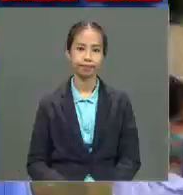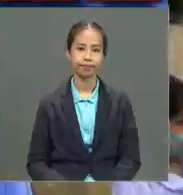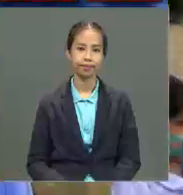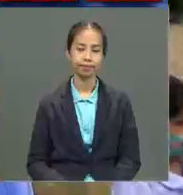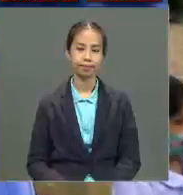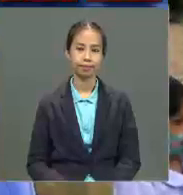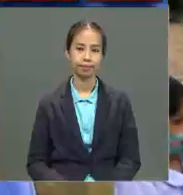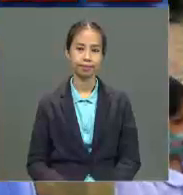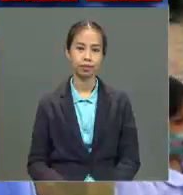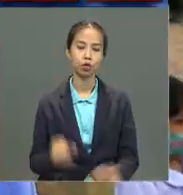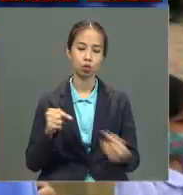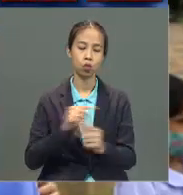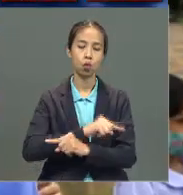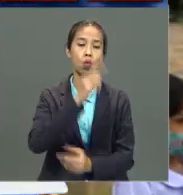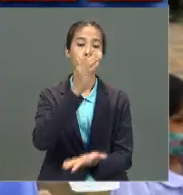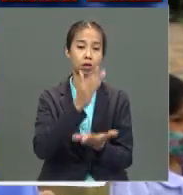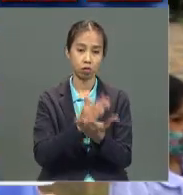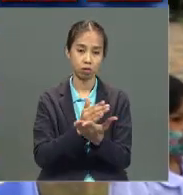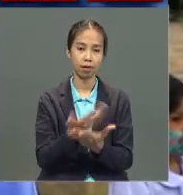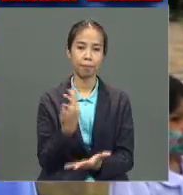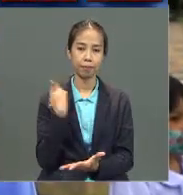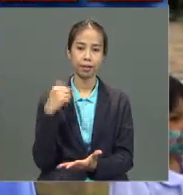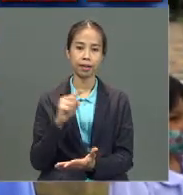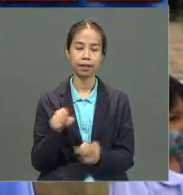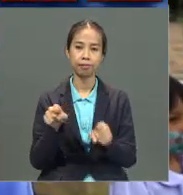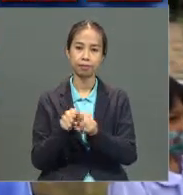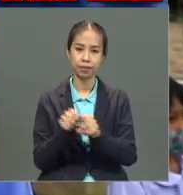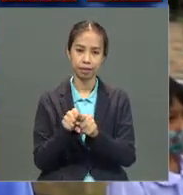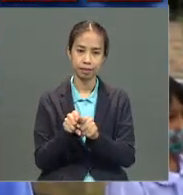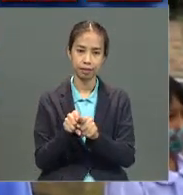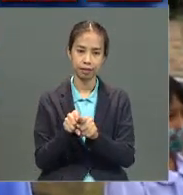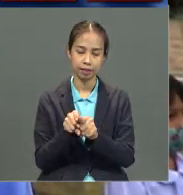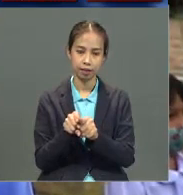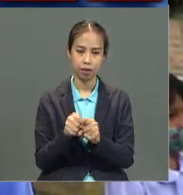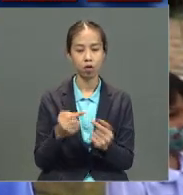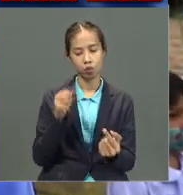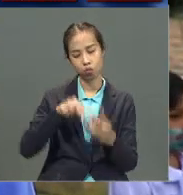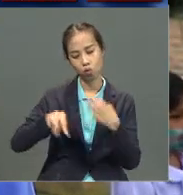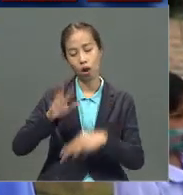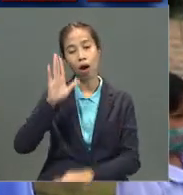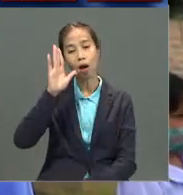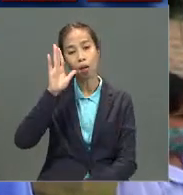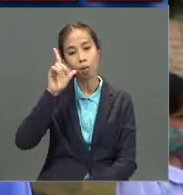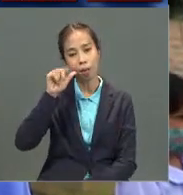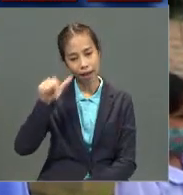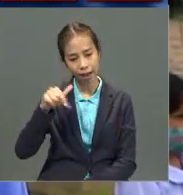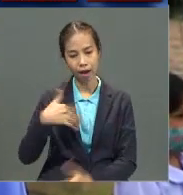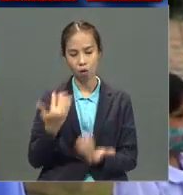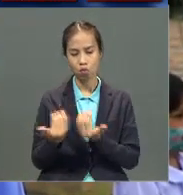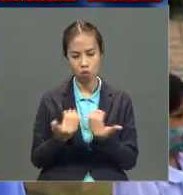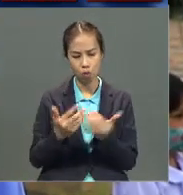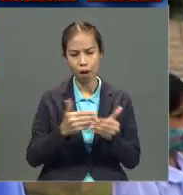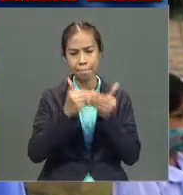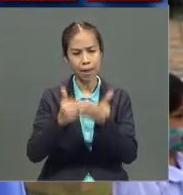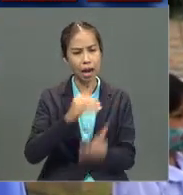ช่วงวันหยุดทางโรงเรียนก็จะมีในเรื่องของ Google Form การเช็คผู้ปกครองนักเรียนที่ได้นำบุตรหลานไปที่ไหนบ้